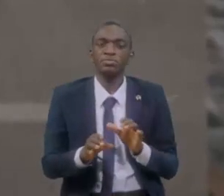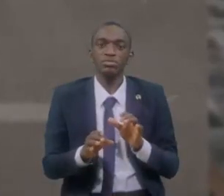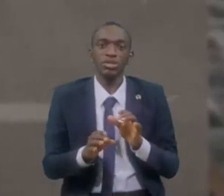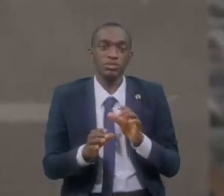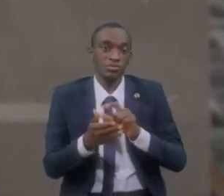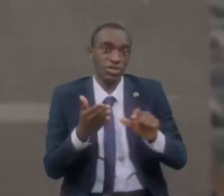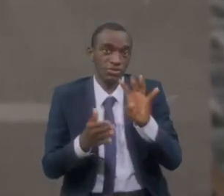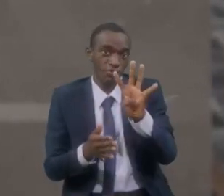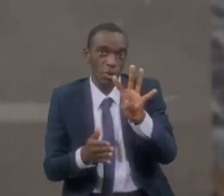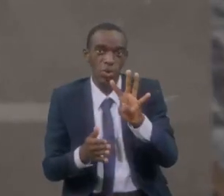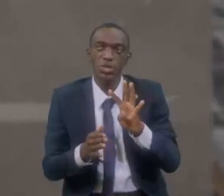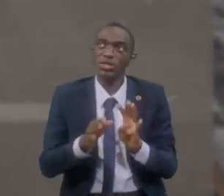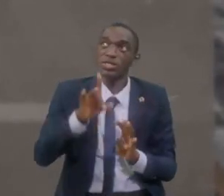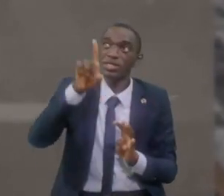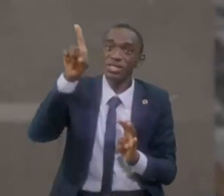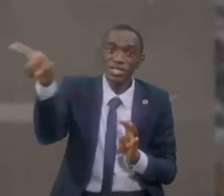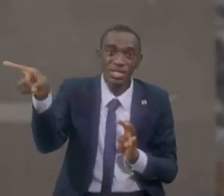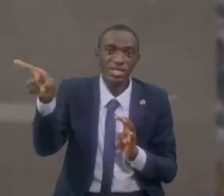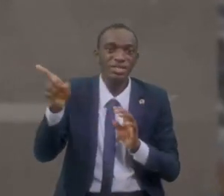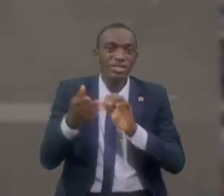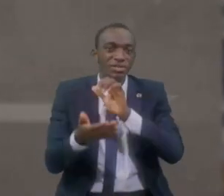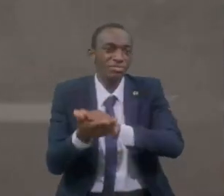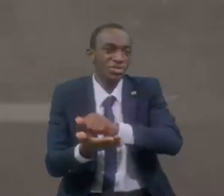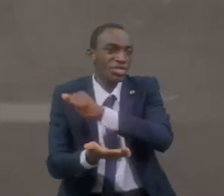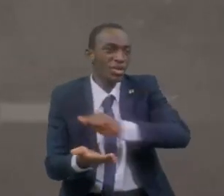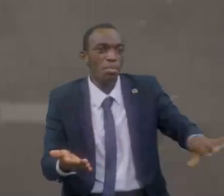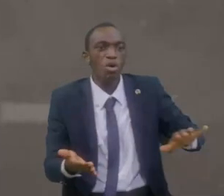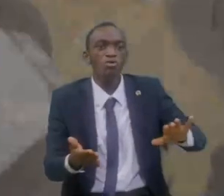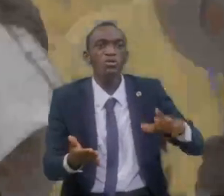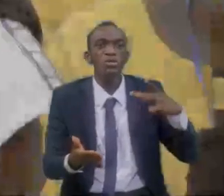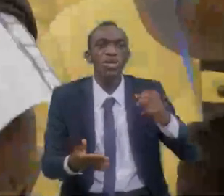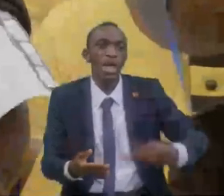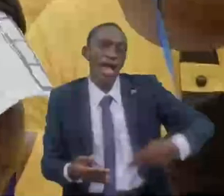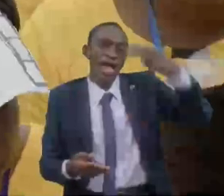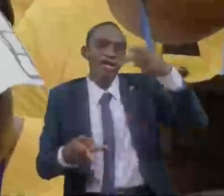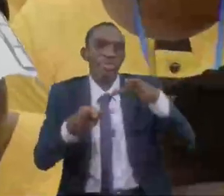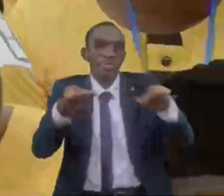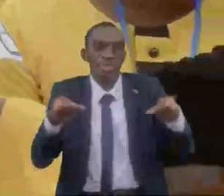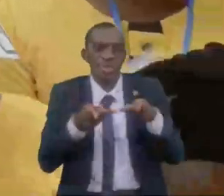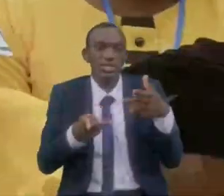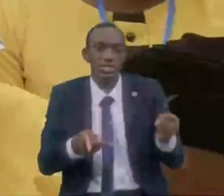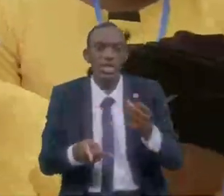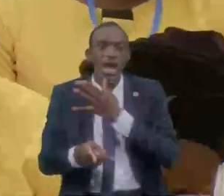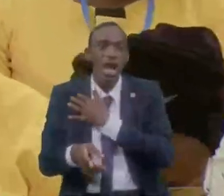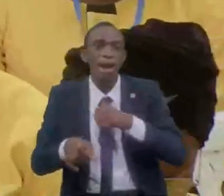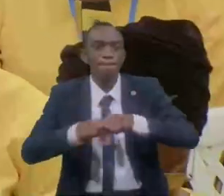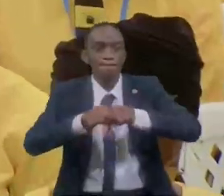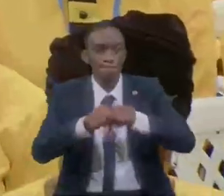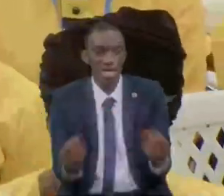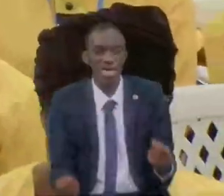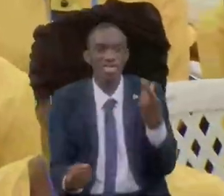dit, il fit disparaître les hauts lieux, brisa